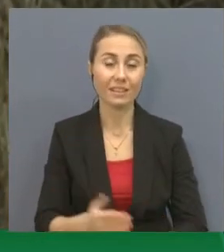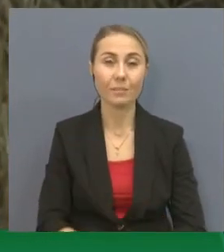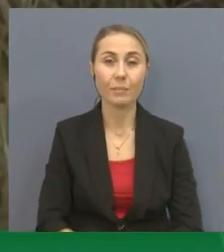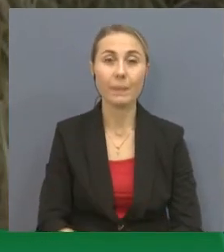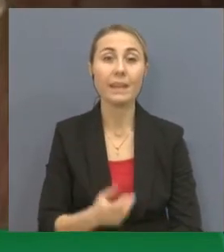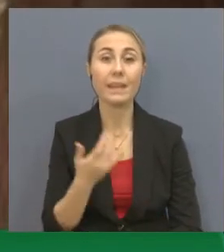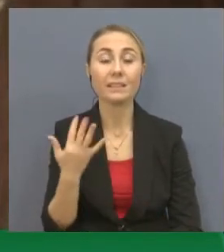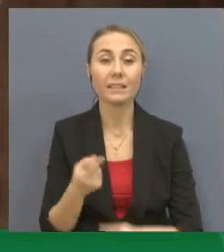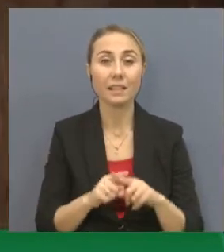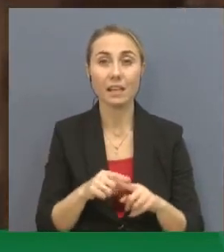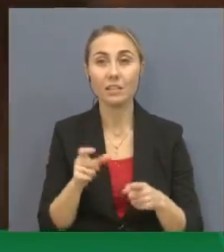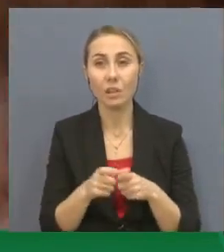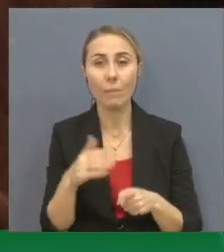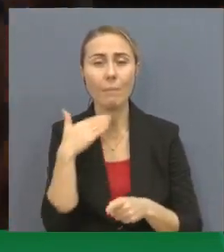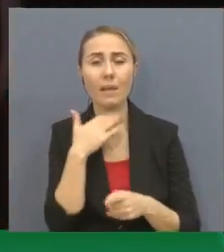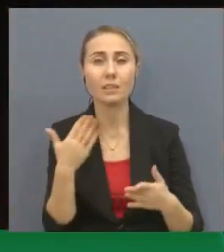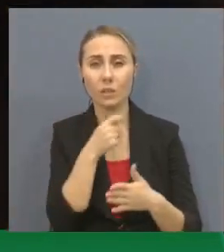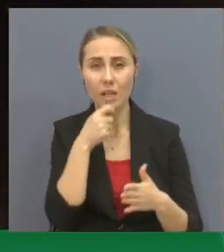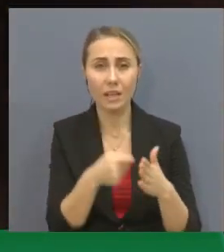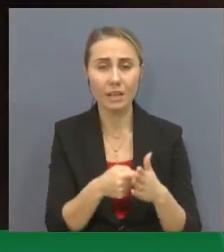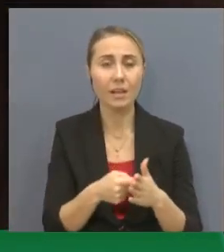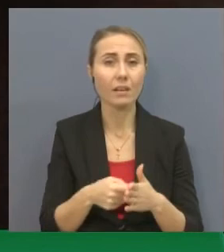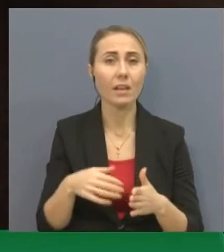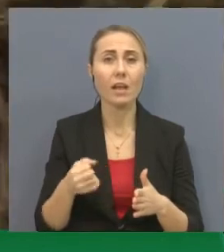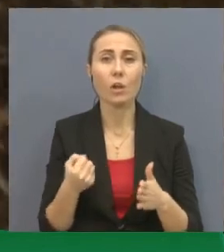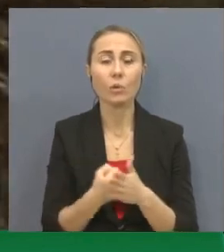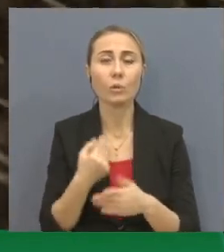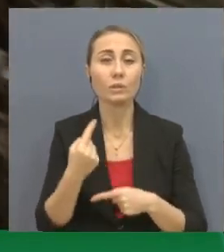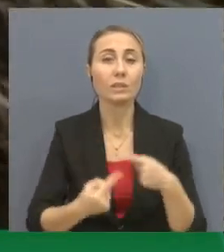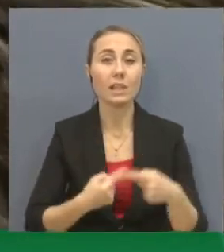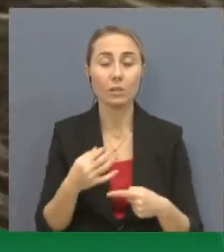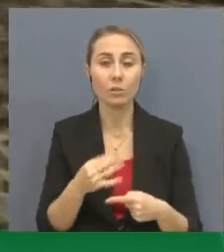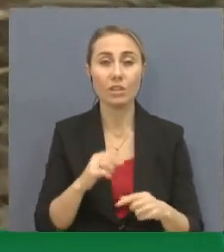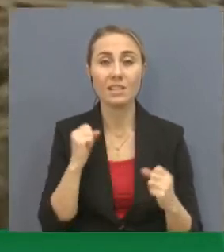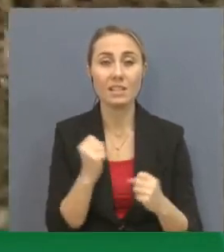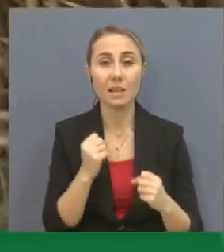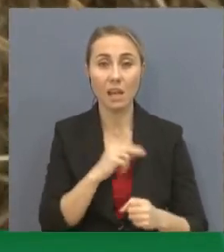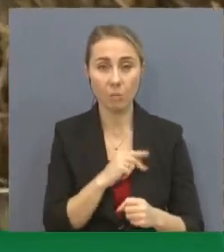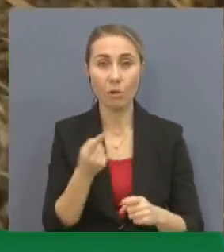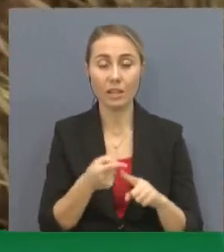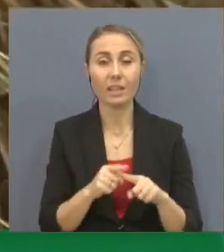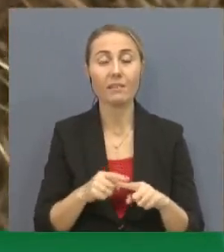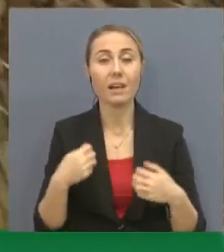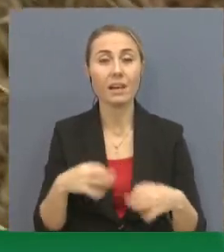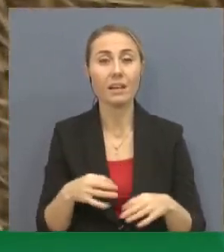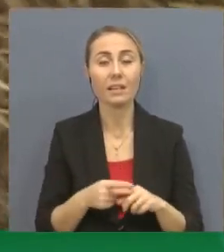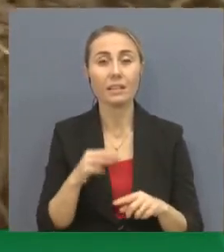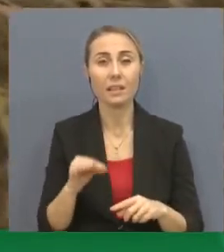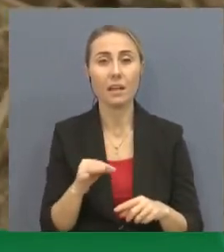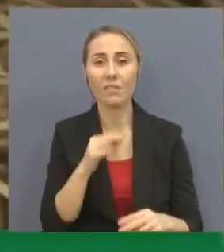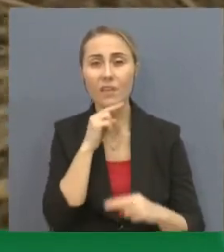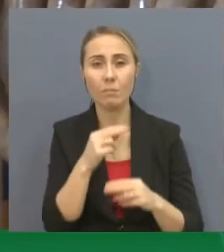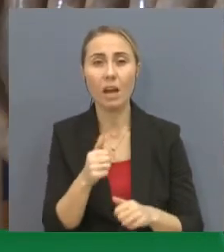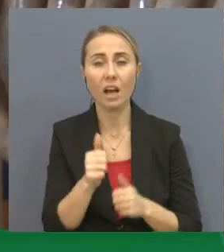об уходе за скотом мясо которого прокормить семью практически до следующей зимы работники этого рынка уделяет большое внимание каждой